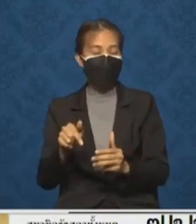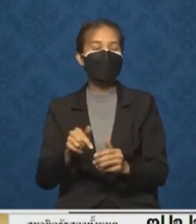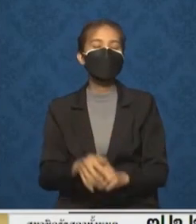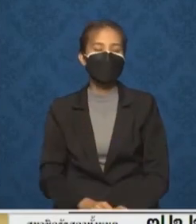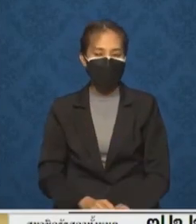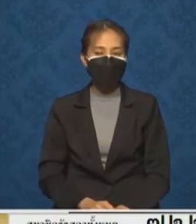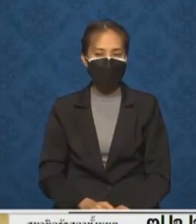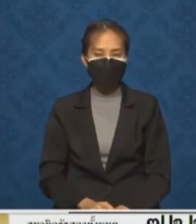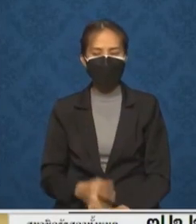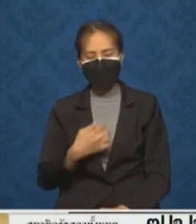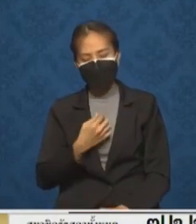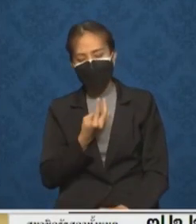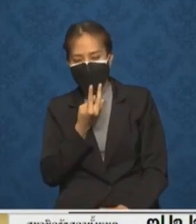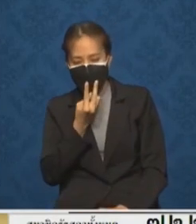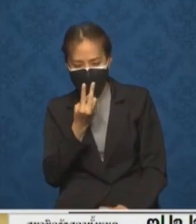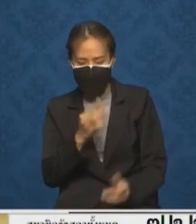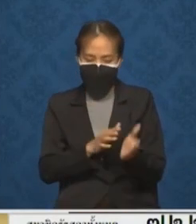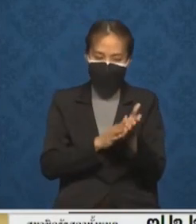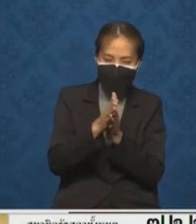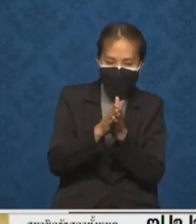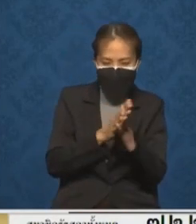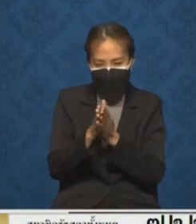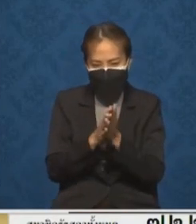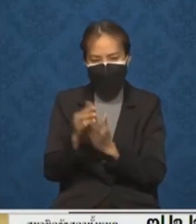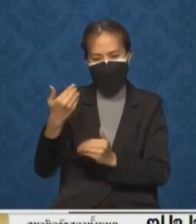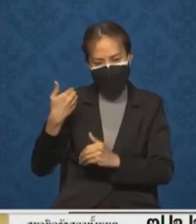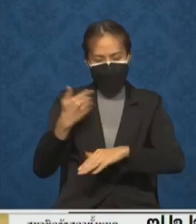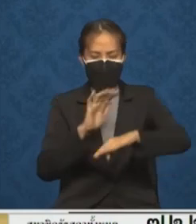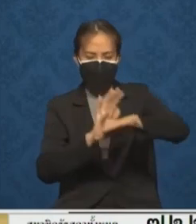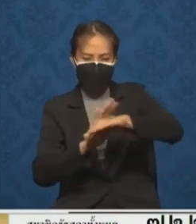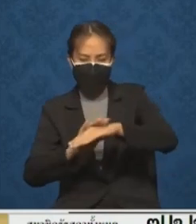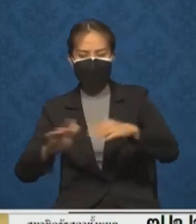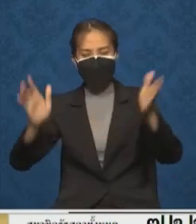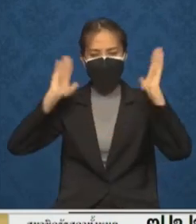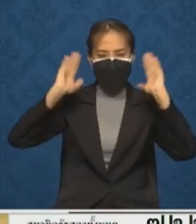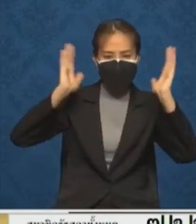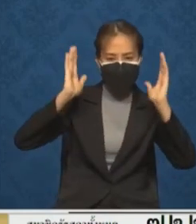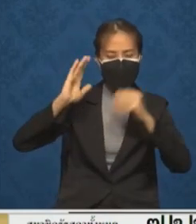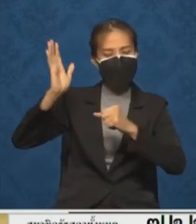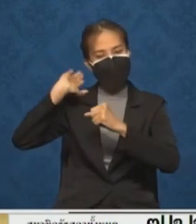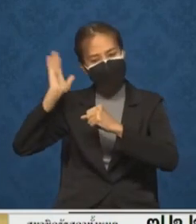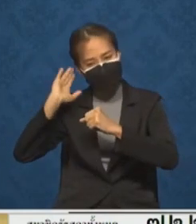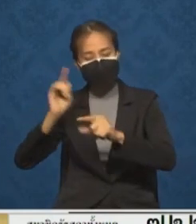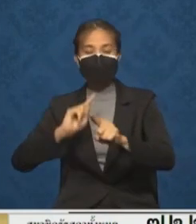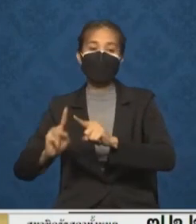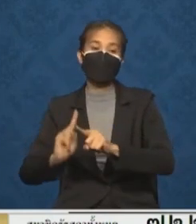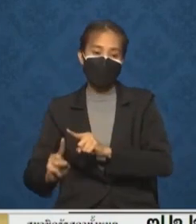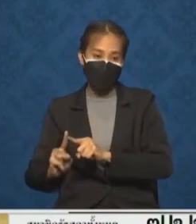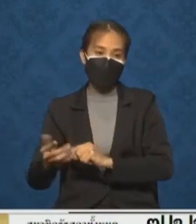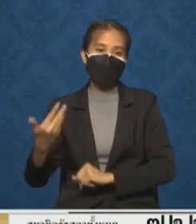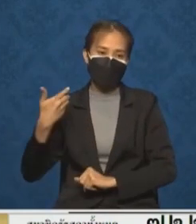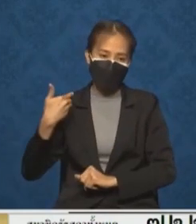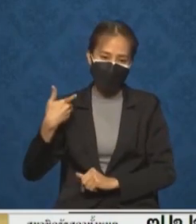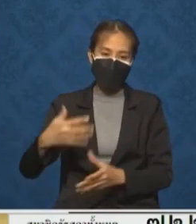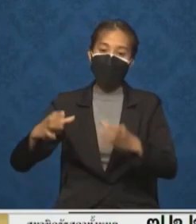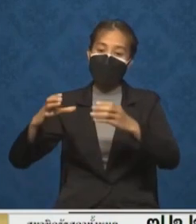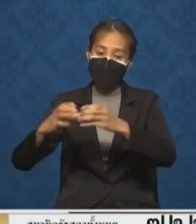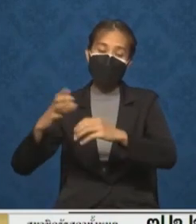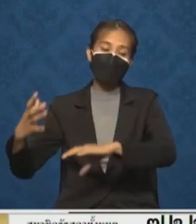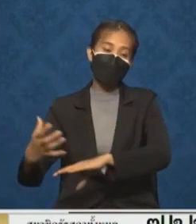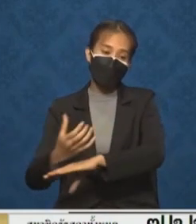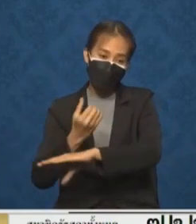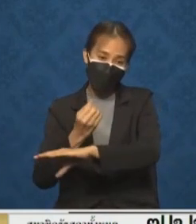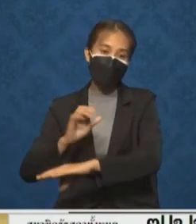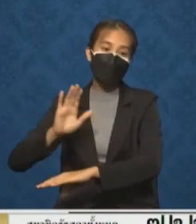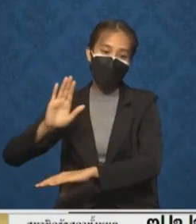เราก็ได้พบเห็นความคึกคักของการรณรงค์หาเสียงเลือกตั้งทั้งของพรรคการเมืองและ